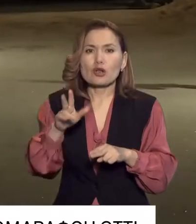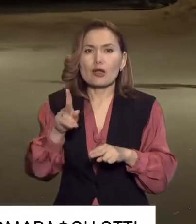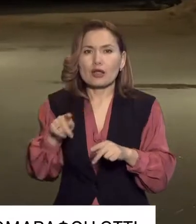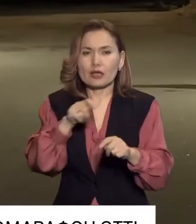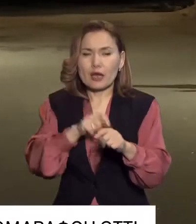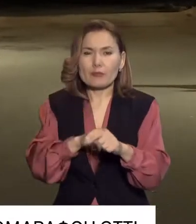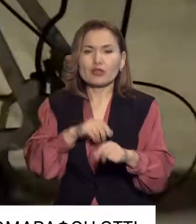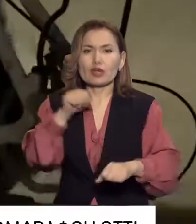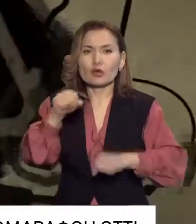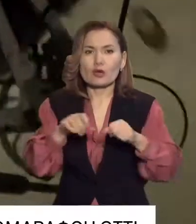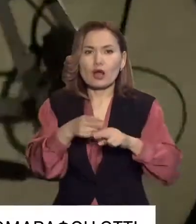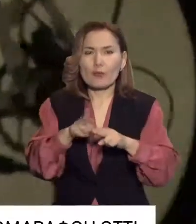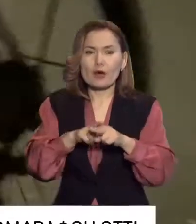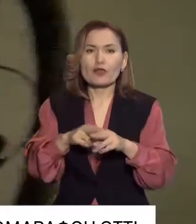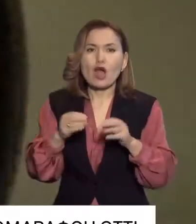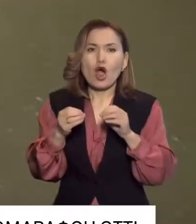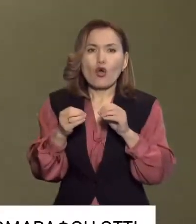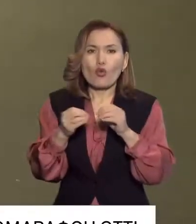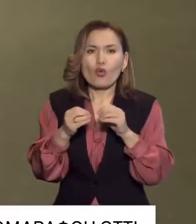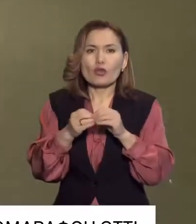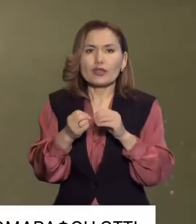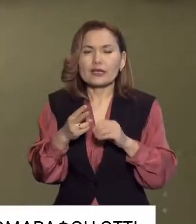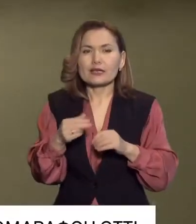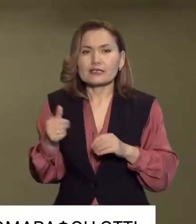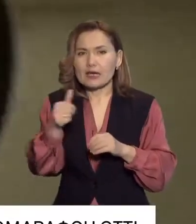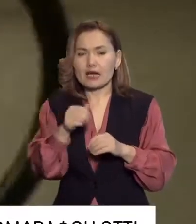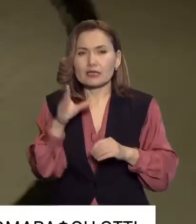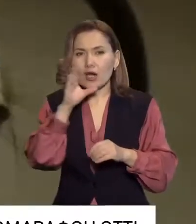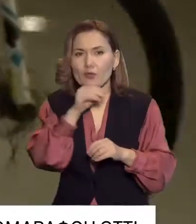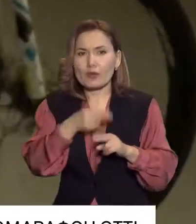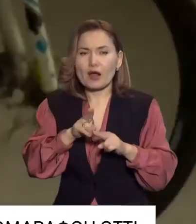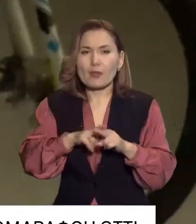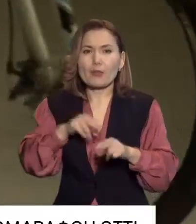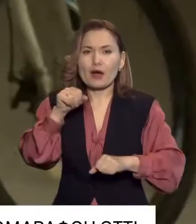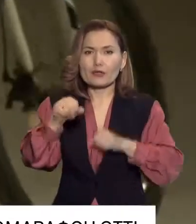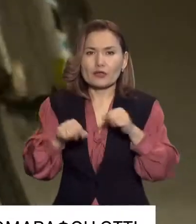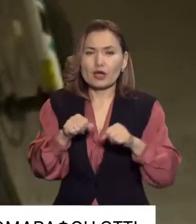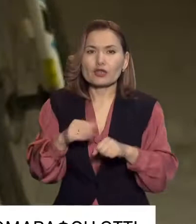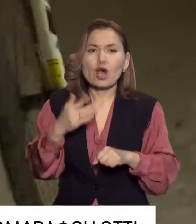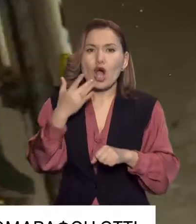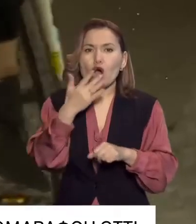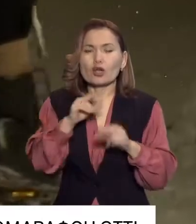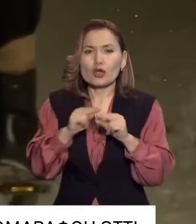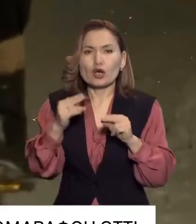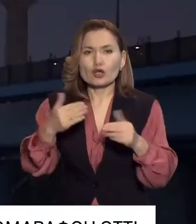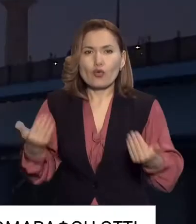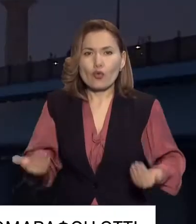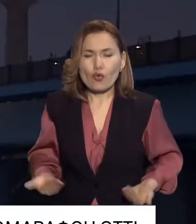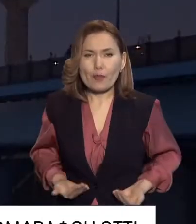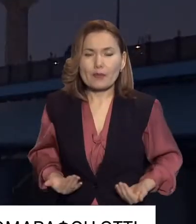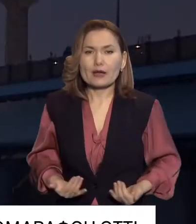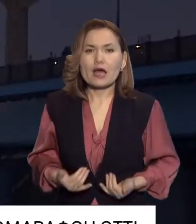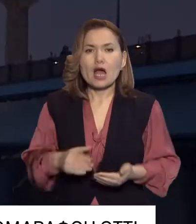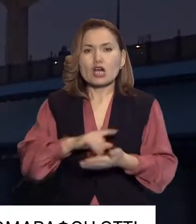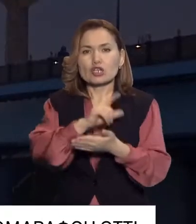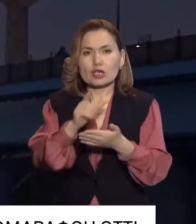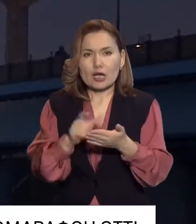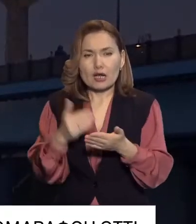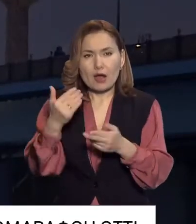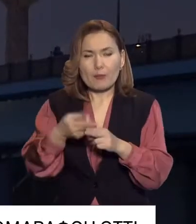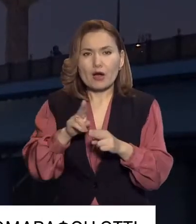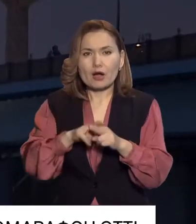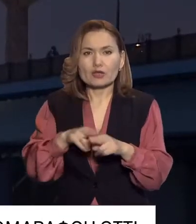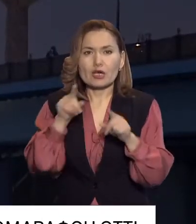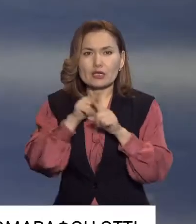бағындырмақ. Қашықтықты 10-12 сағатта еңсерем деп отыр. Велошабандоз шара арқылы Ұлтұстазының өмірі мен шығармашылығын, одан кейін салауатты өмір